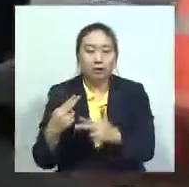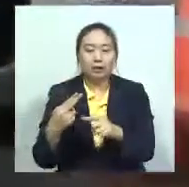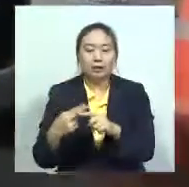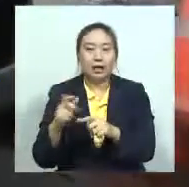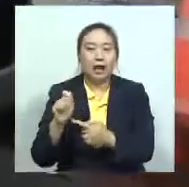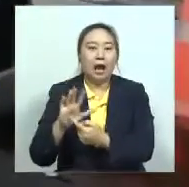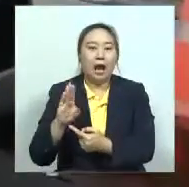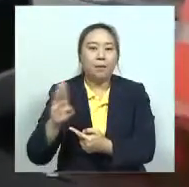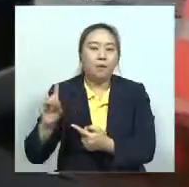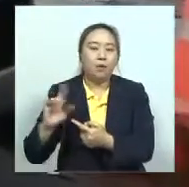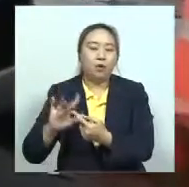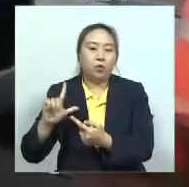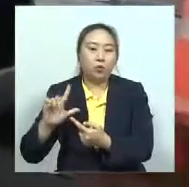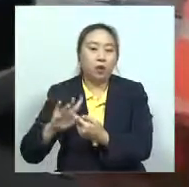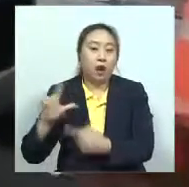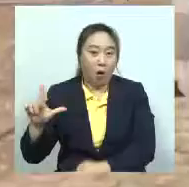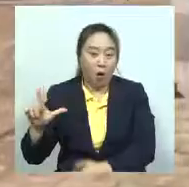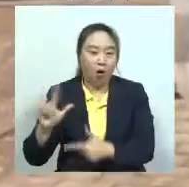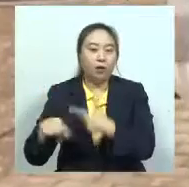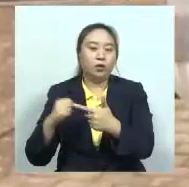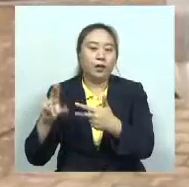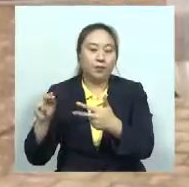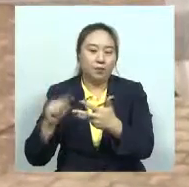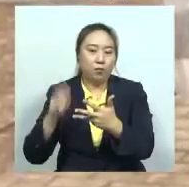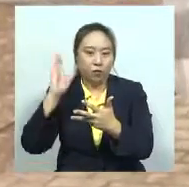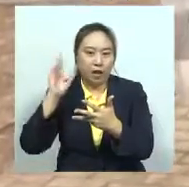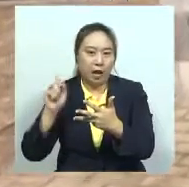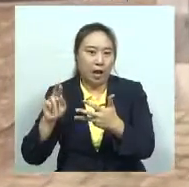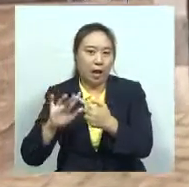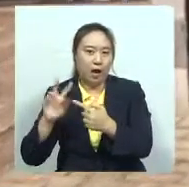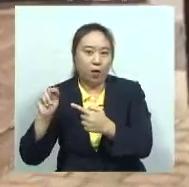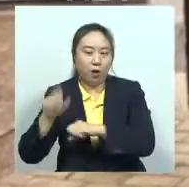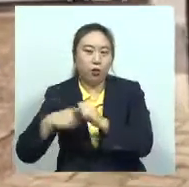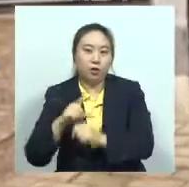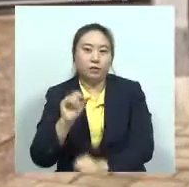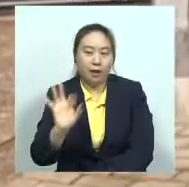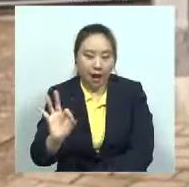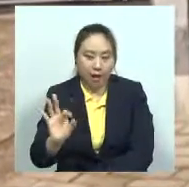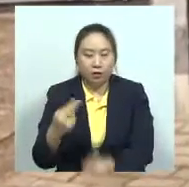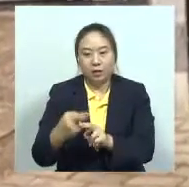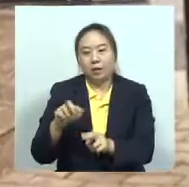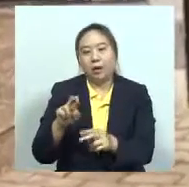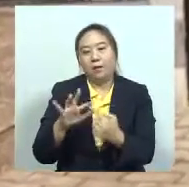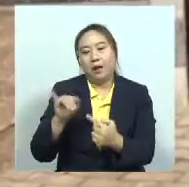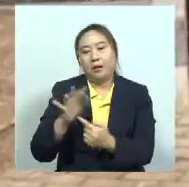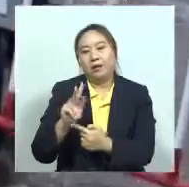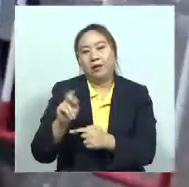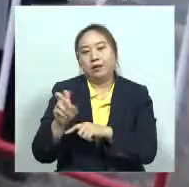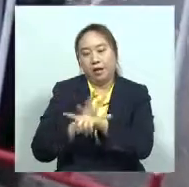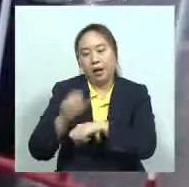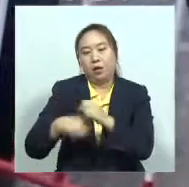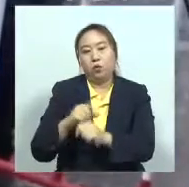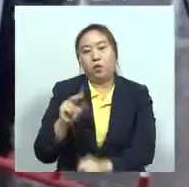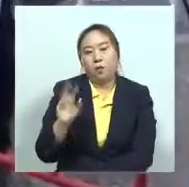าะดอเลาะอายุ30ปีนายอรุณทองคำอายุ29ปีนายประจักษ์บุญทอยหรือว่าจักอายุ36